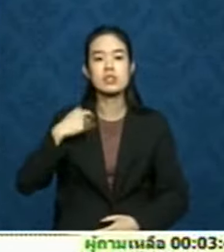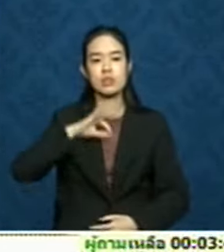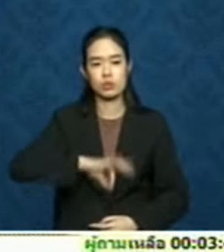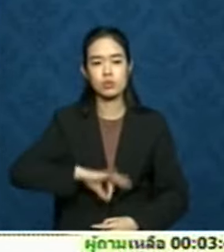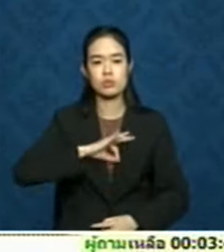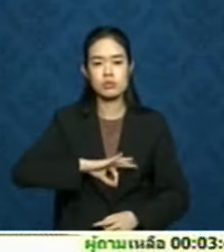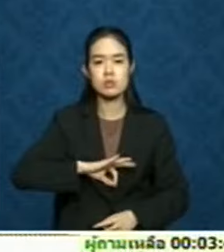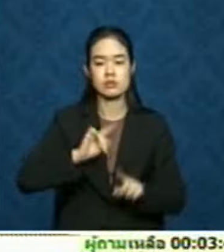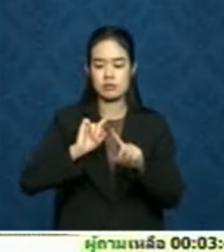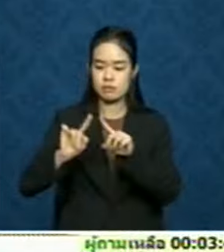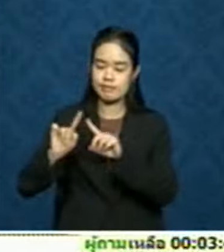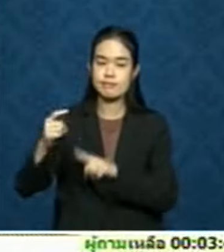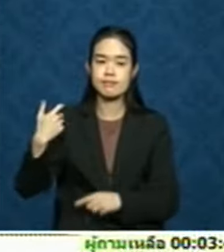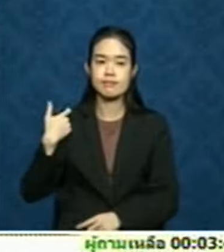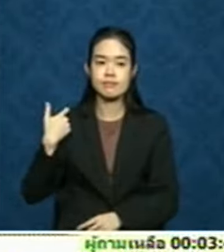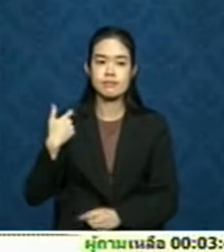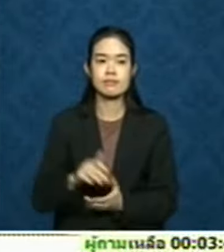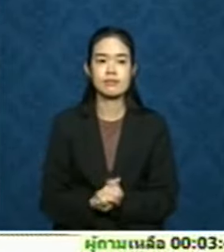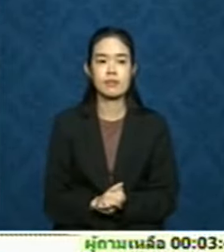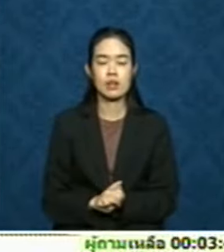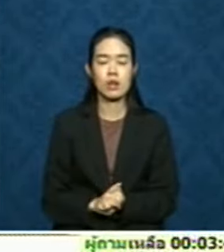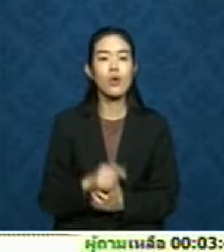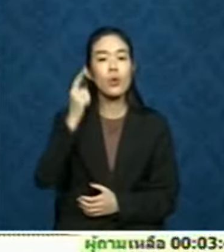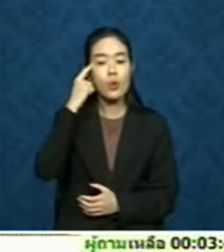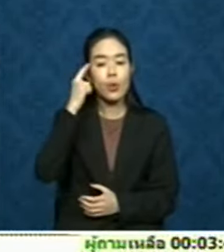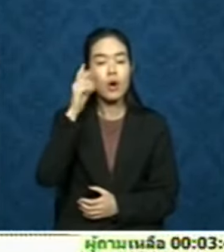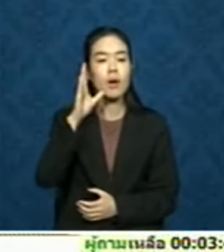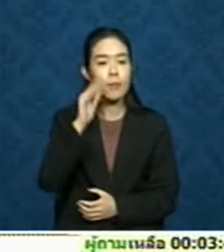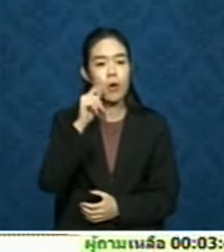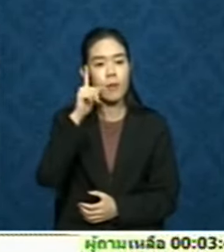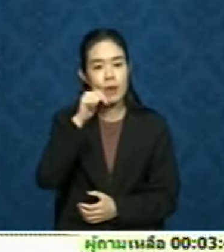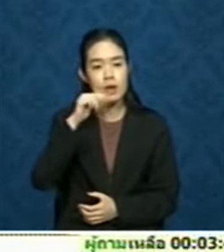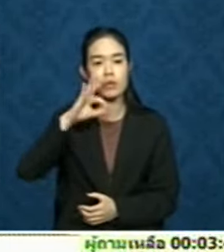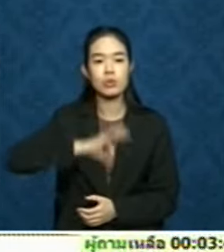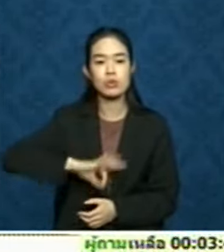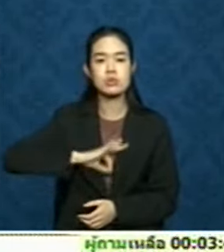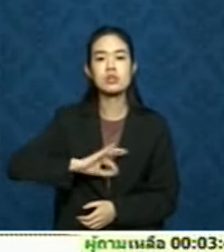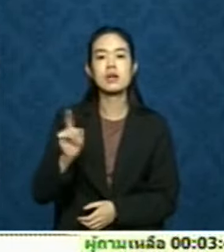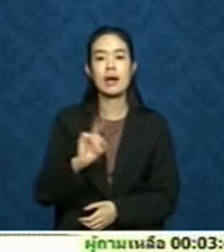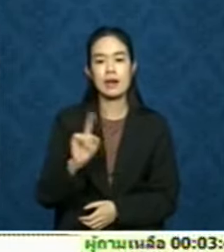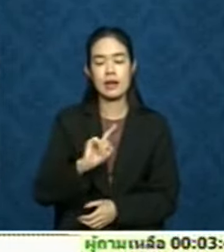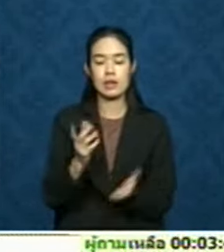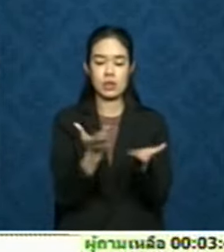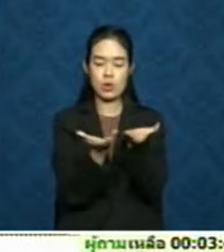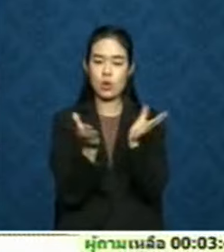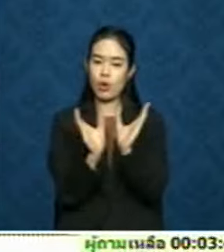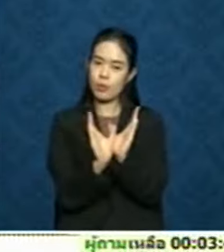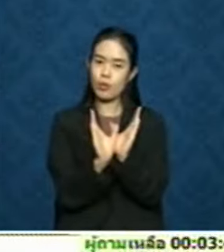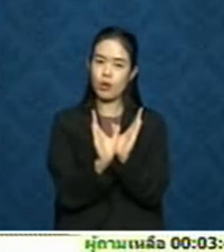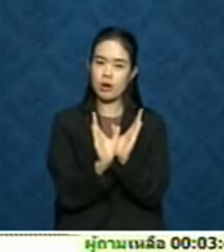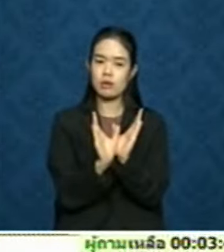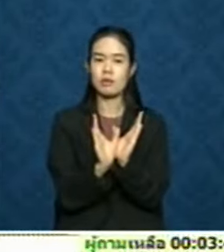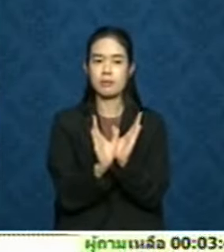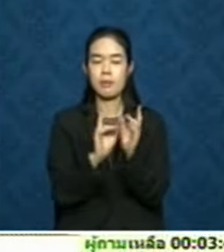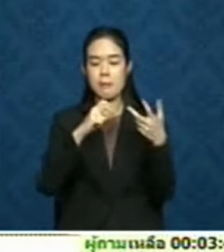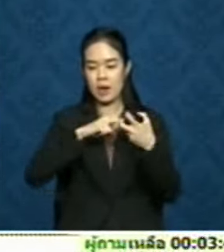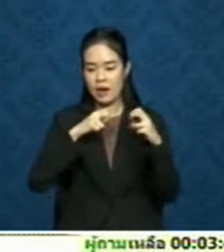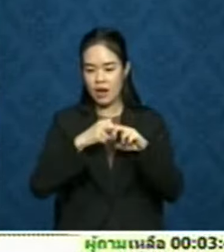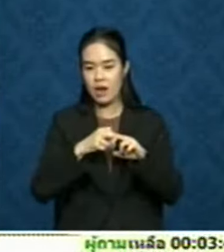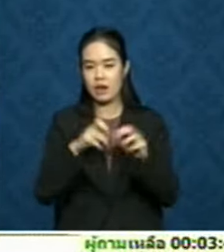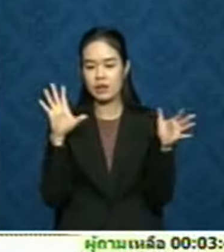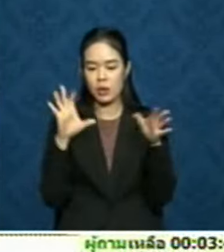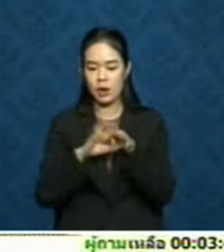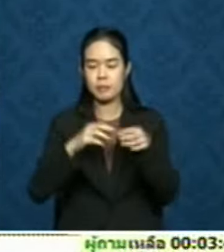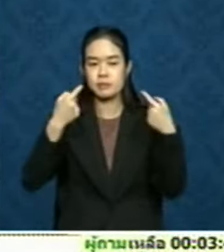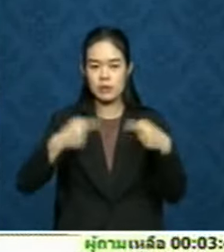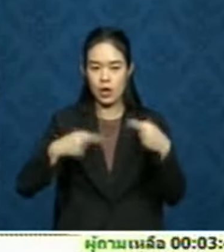ของบิดามารดาที่หรือญาติพี่น้องที่เป็นเหยื่อของผู้ประสบเหตุนะครับเพราะในเรื่องนี้เป็นเรื่องที่สะเ